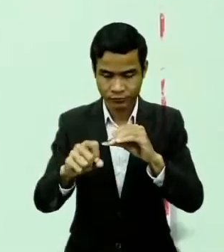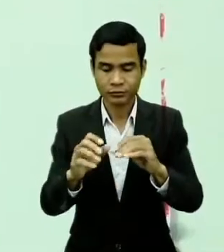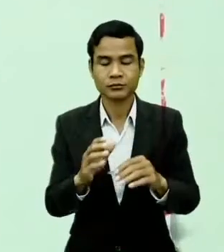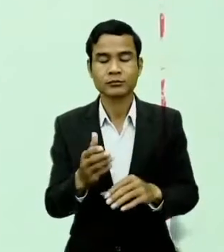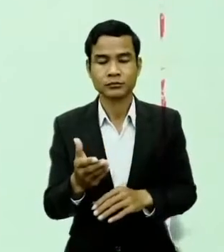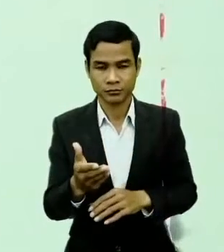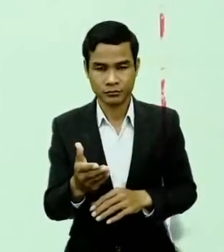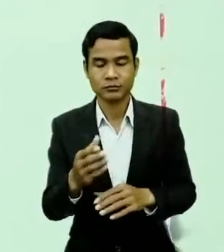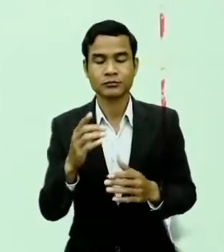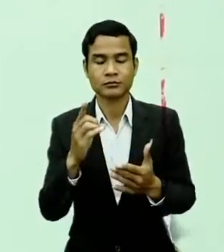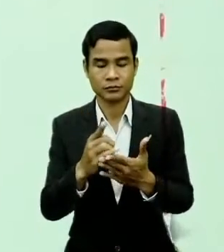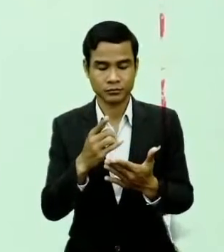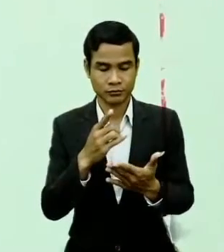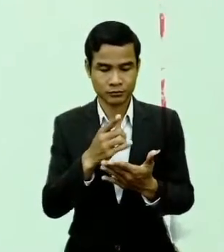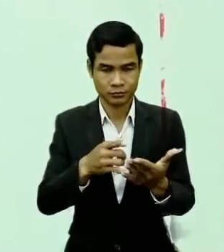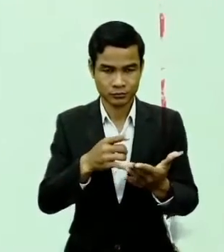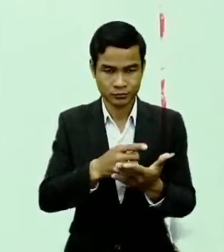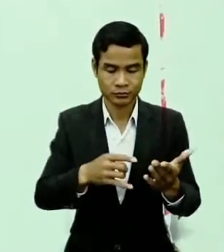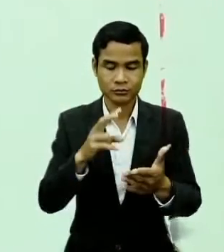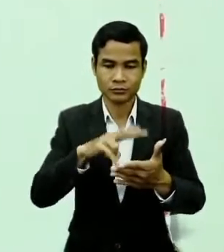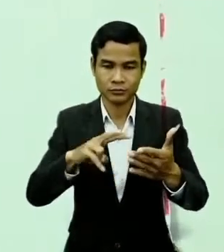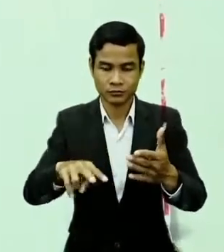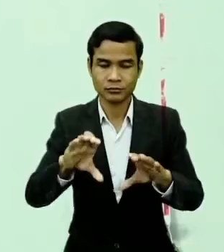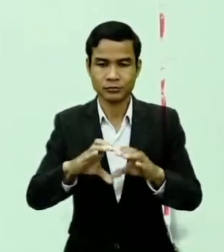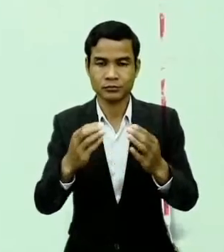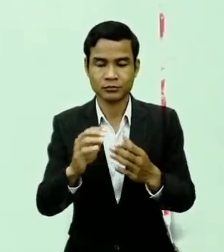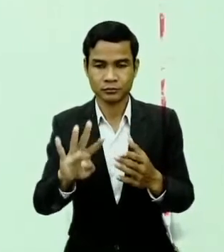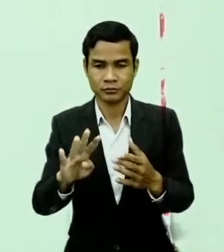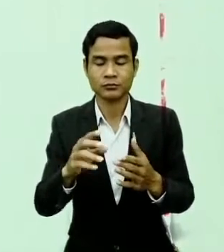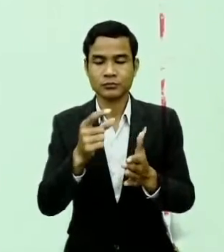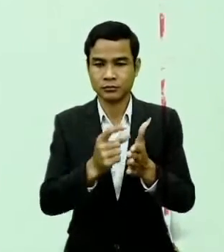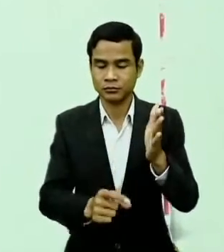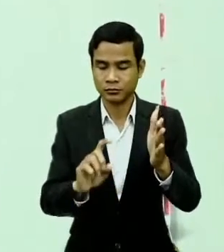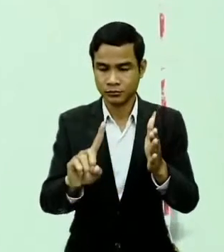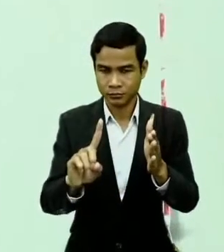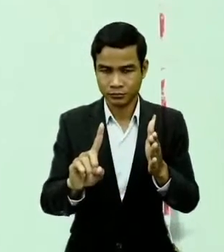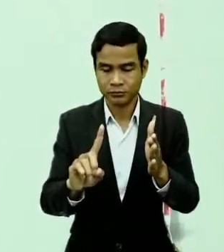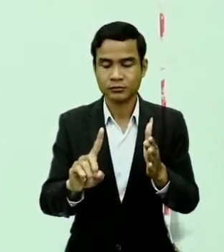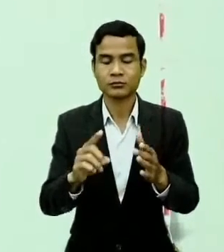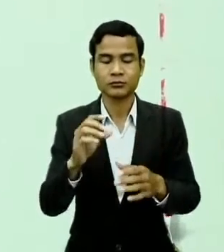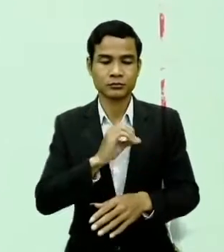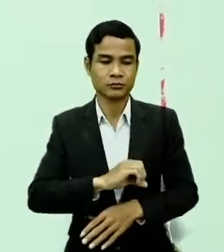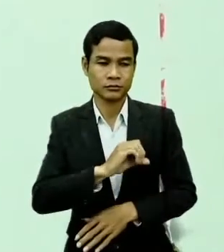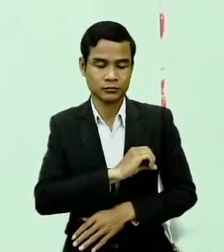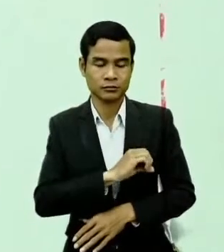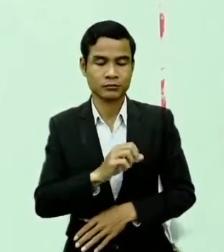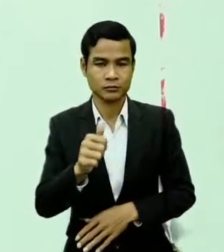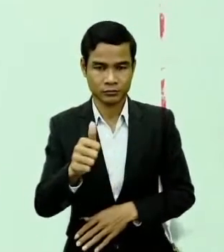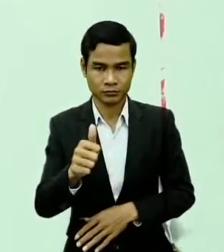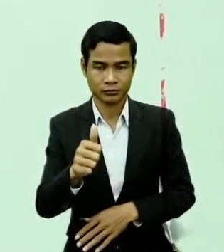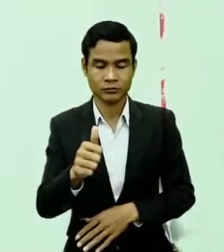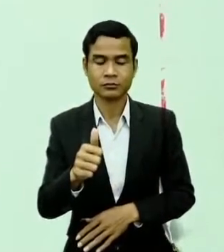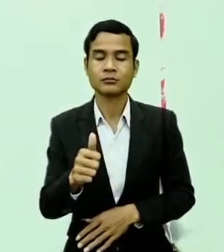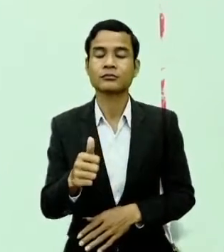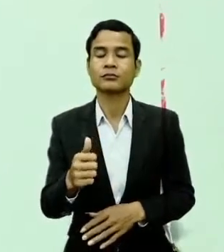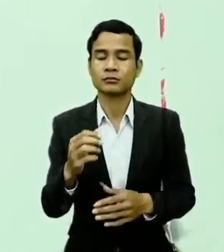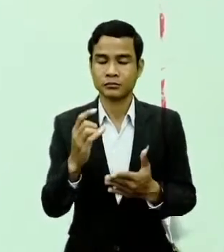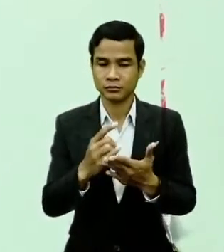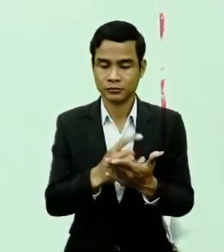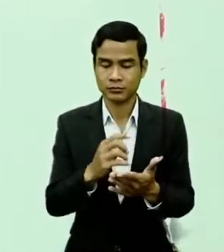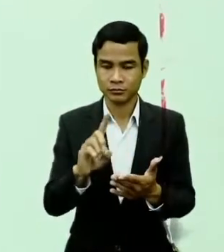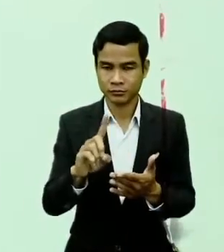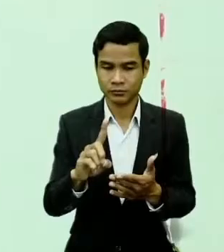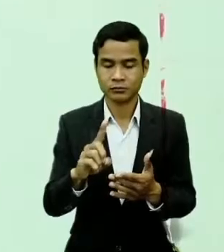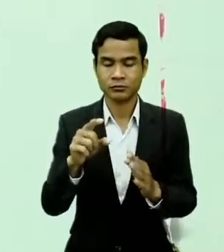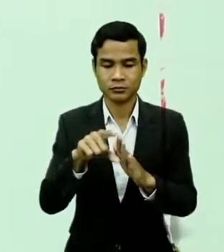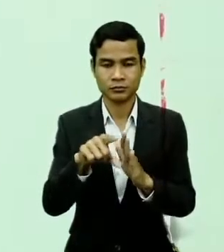lỡ một vị trí sắc xá sẵn cùng thân ạ tì bốn chung phục tì muối ế đi dạ bật lọ đòi mê riêng tì muối